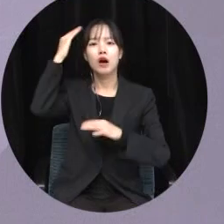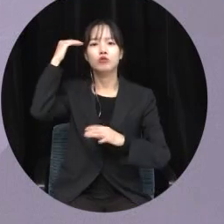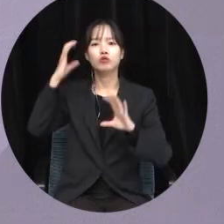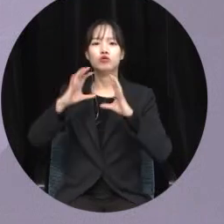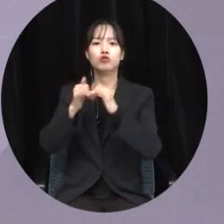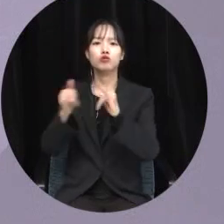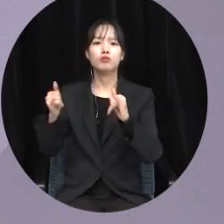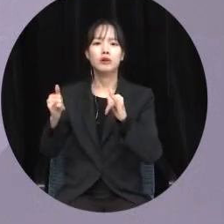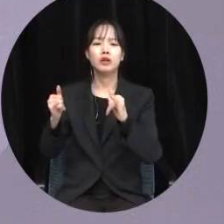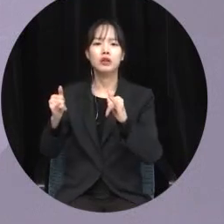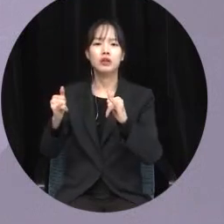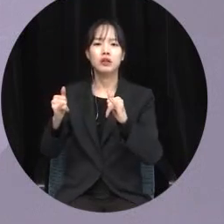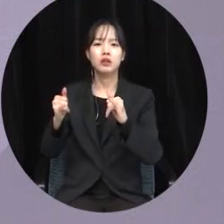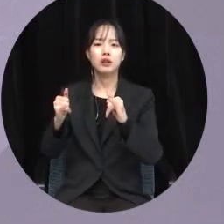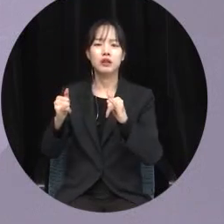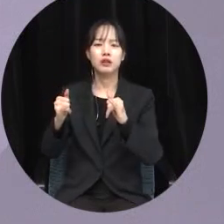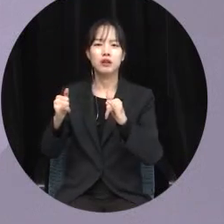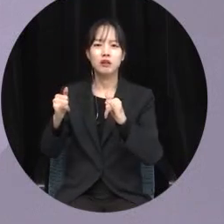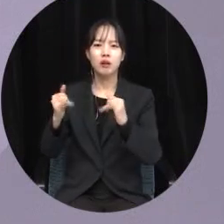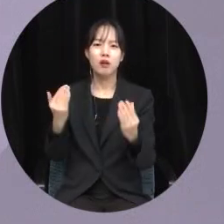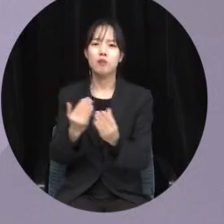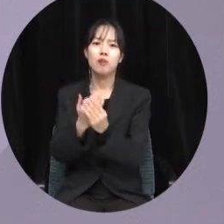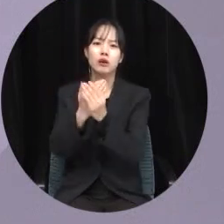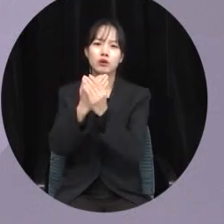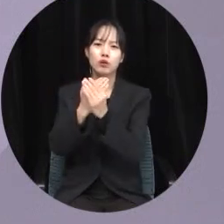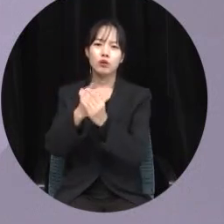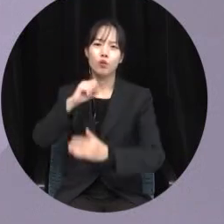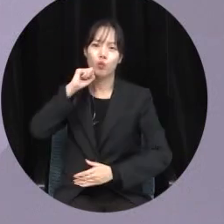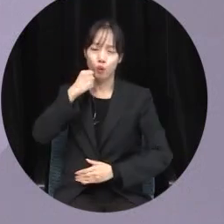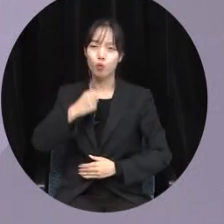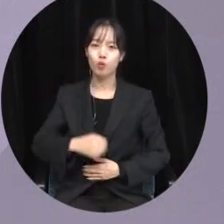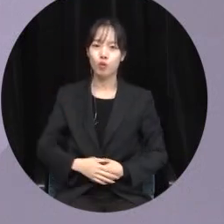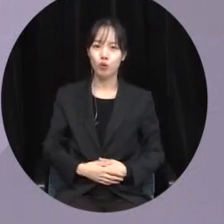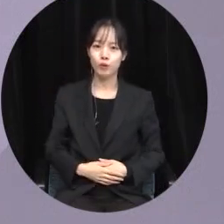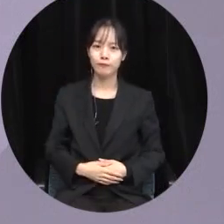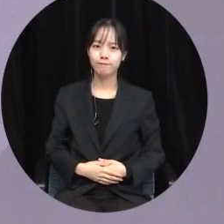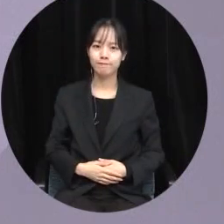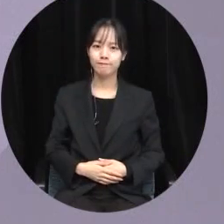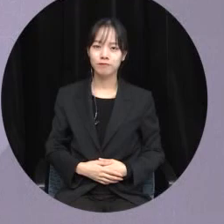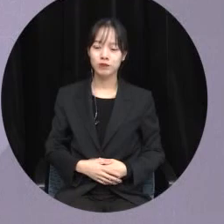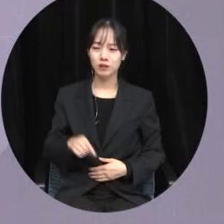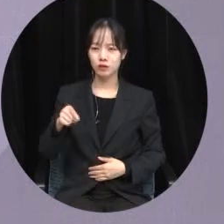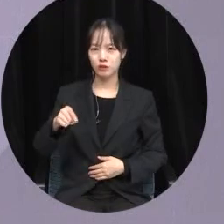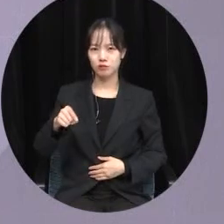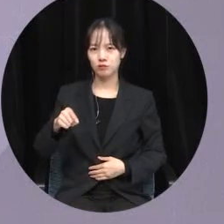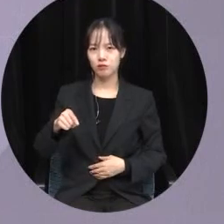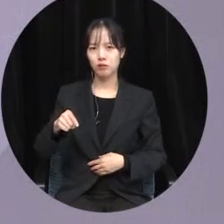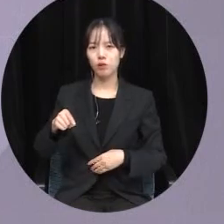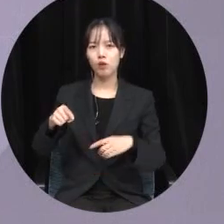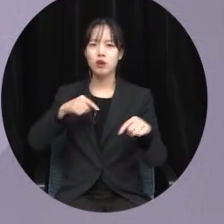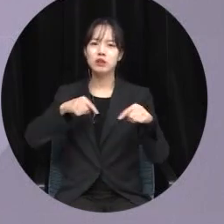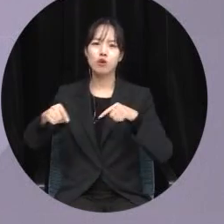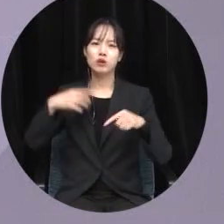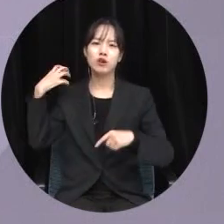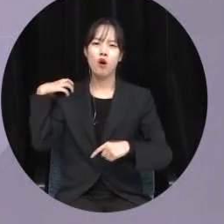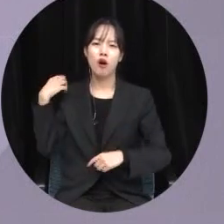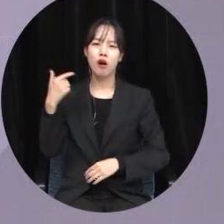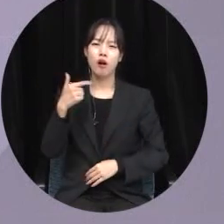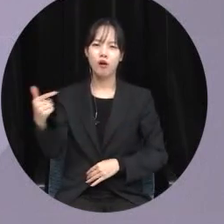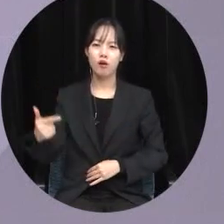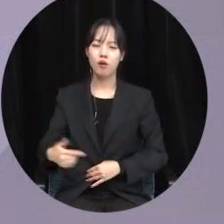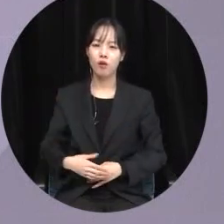또한 미래로 나아가기 어려운 중대한 문제고 이것의 정치 역할이 크다 이렇게 생각합니다.